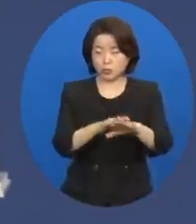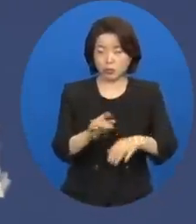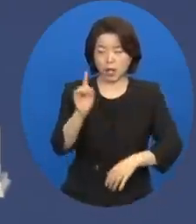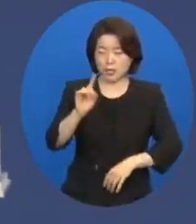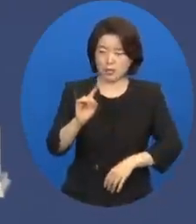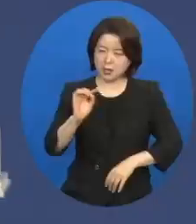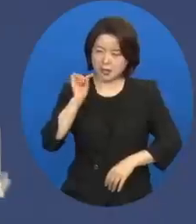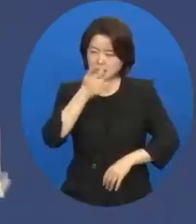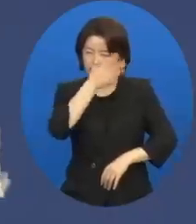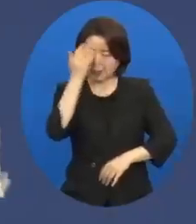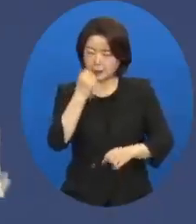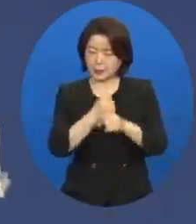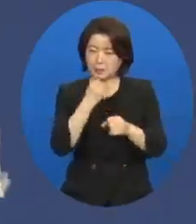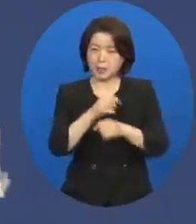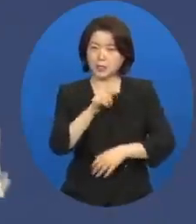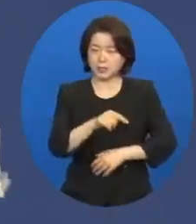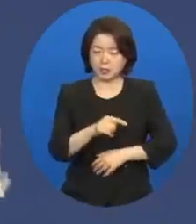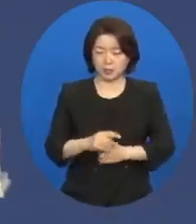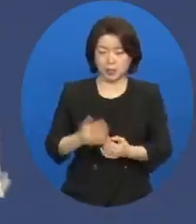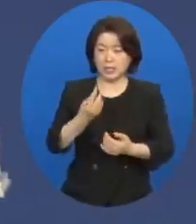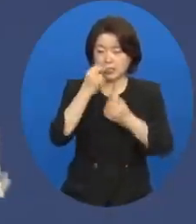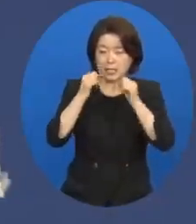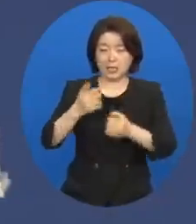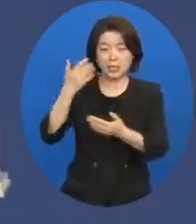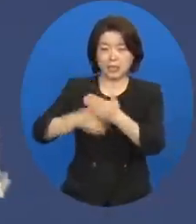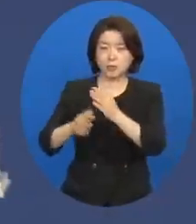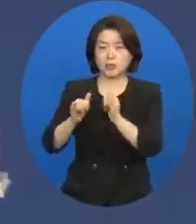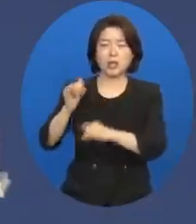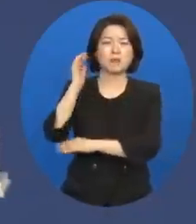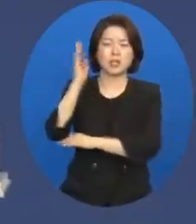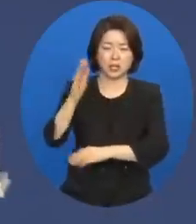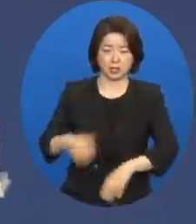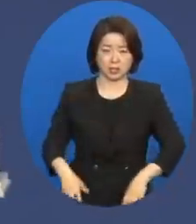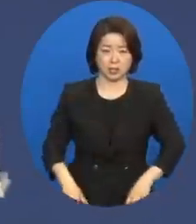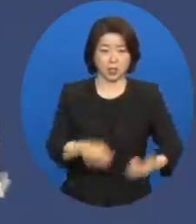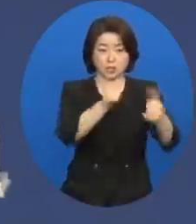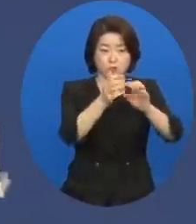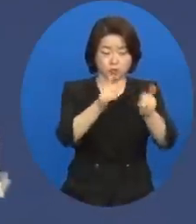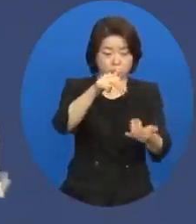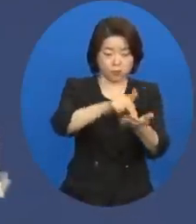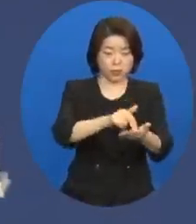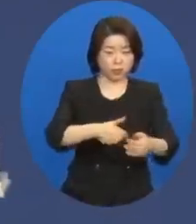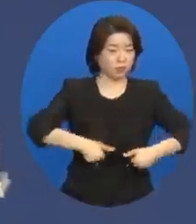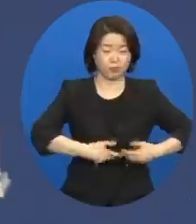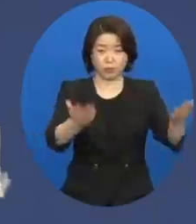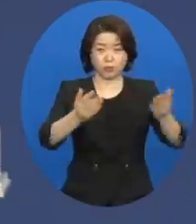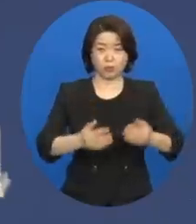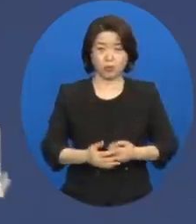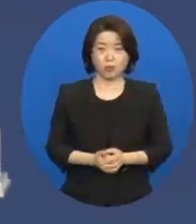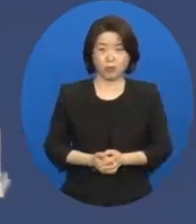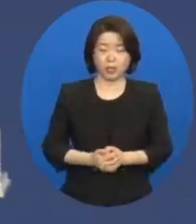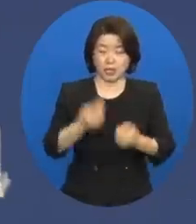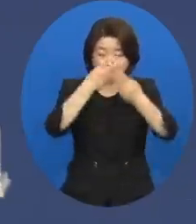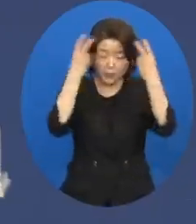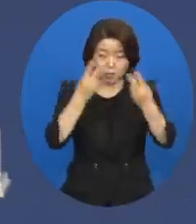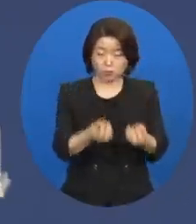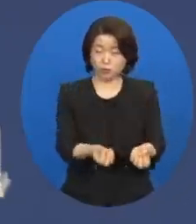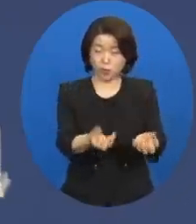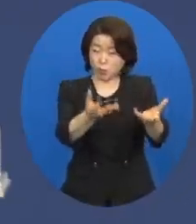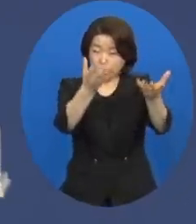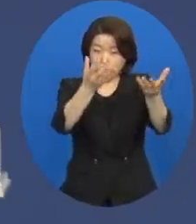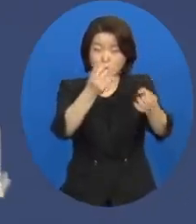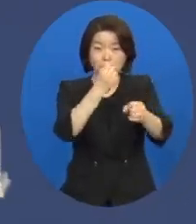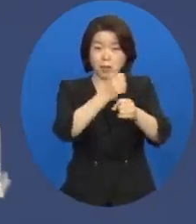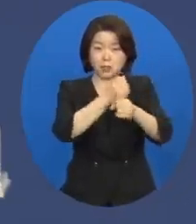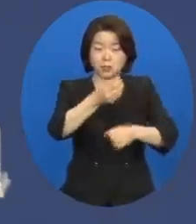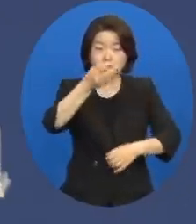건요, 살아남아있는 사람들의 얘기지 죽은 사람한테는 아무 소용없습니다. 여러분, 장례식을 아무리 화려하게 한들